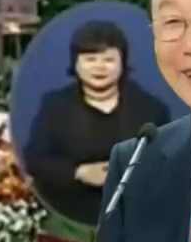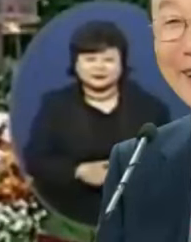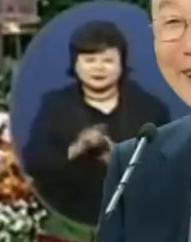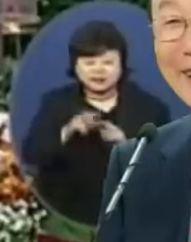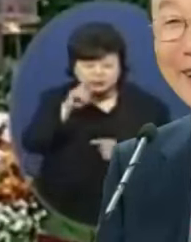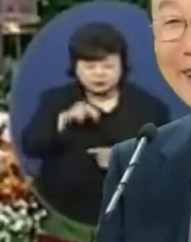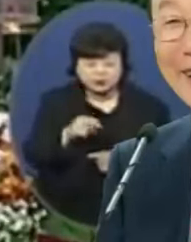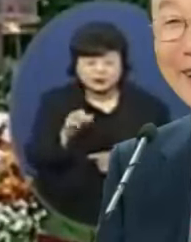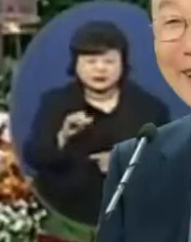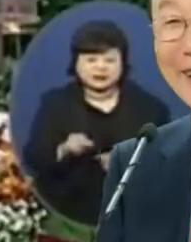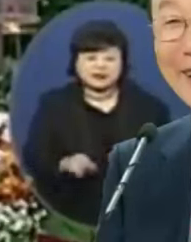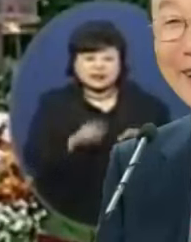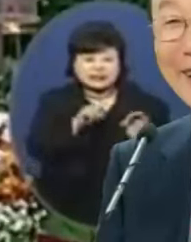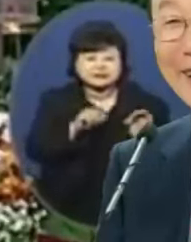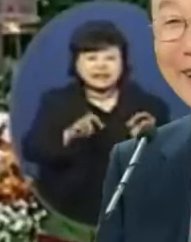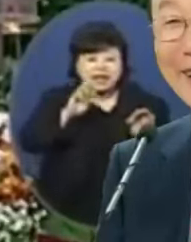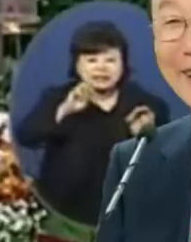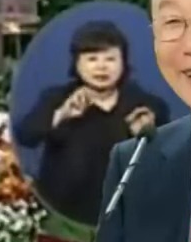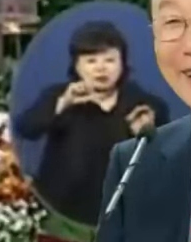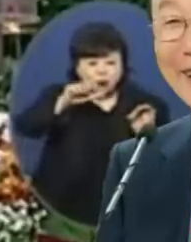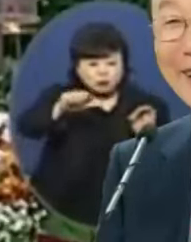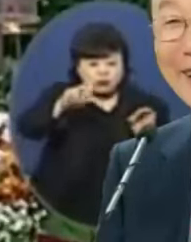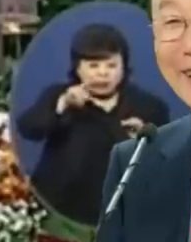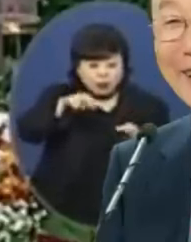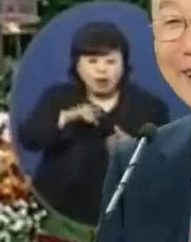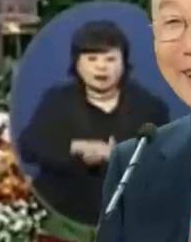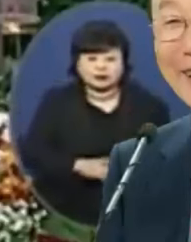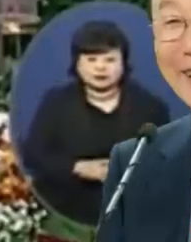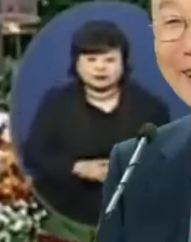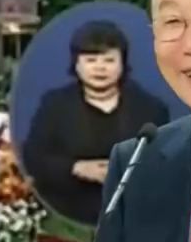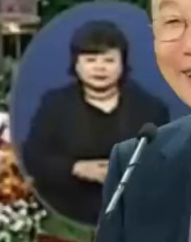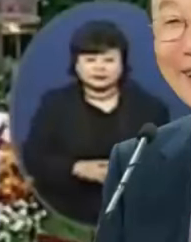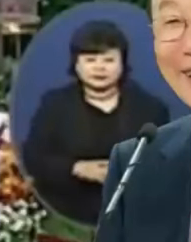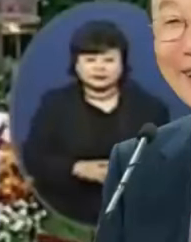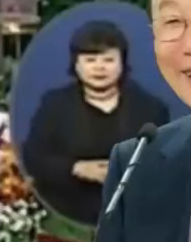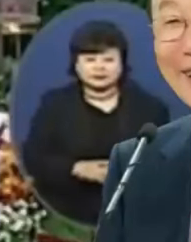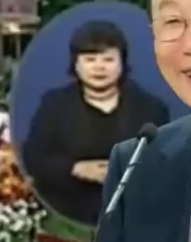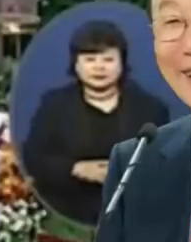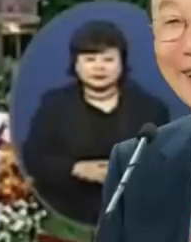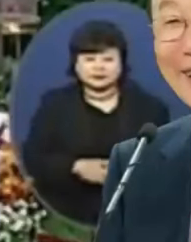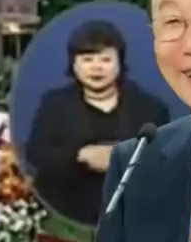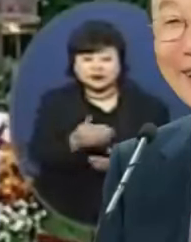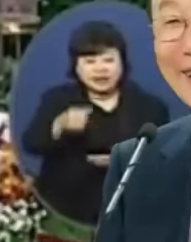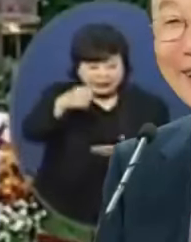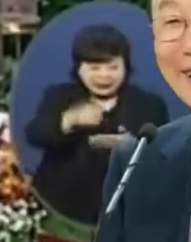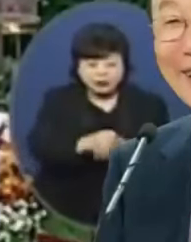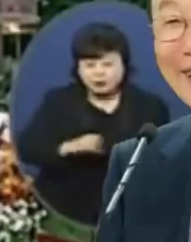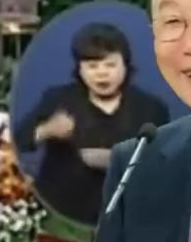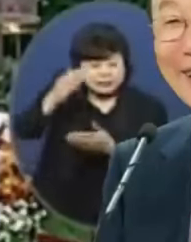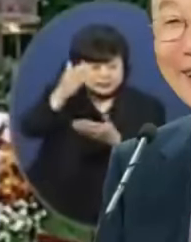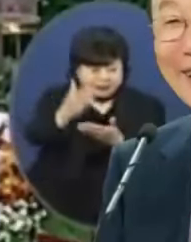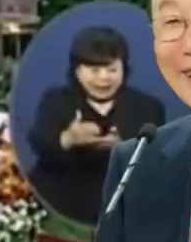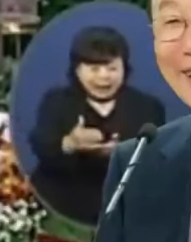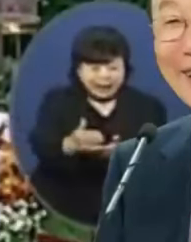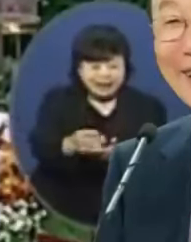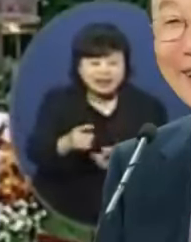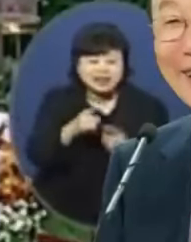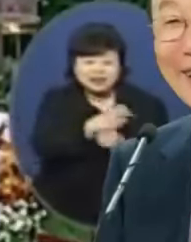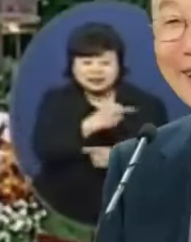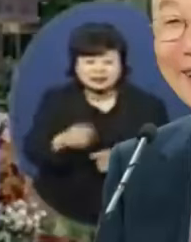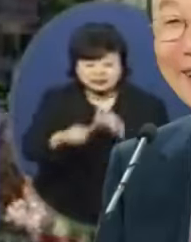성경은 히브리서 10장 35절로 39절 우리 다 같이 한번 읽어보십시다. 너희 담대함을 버리지